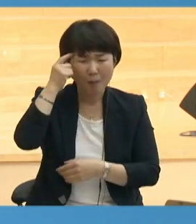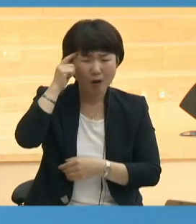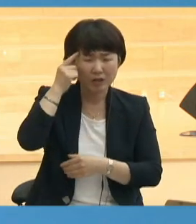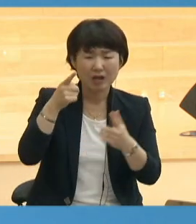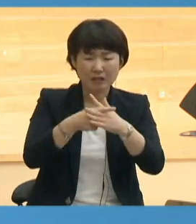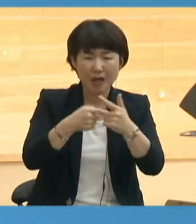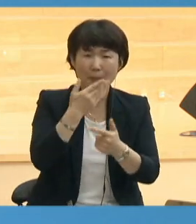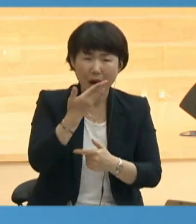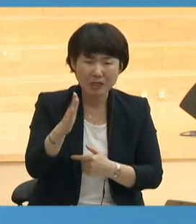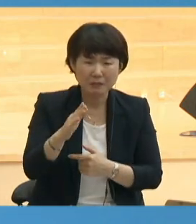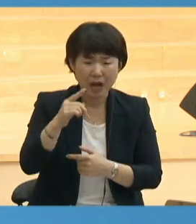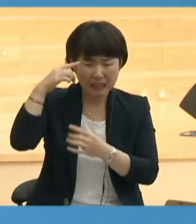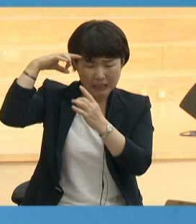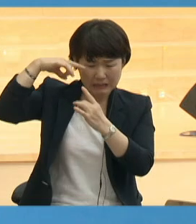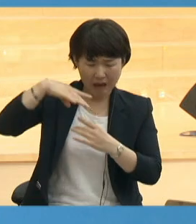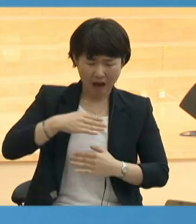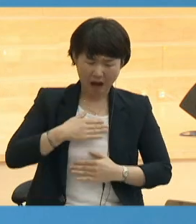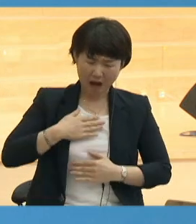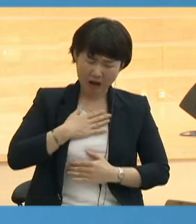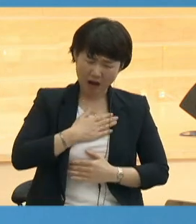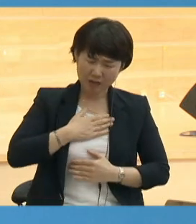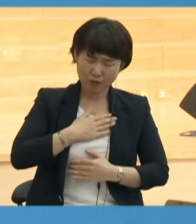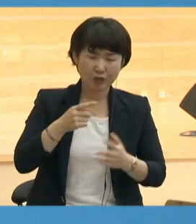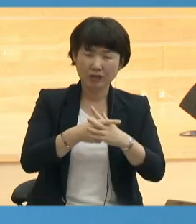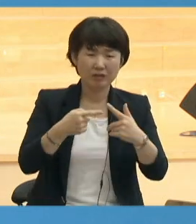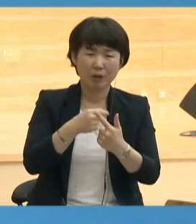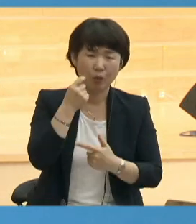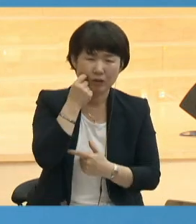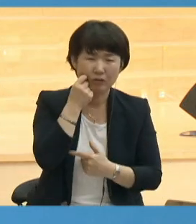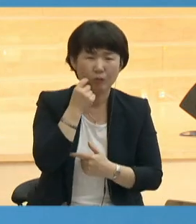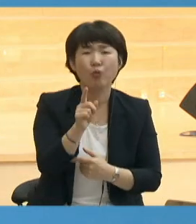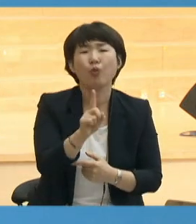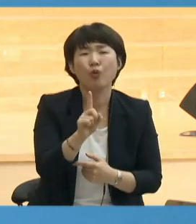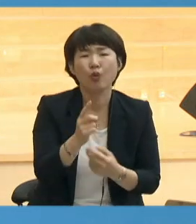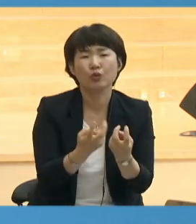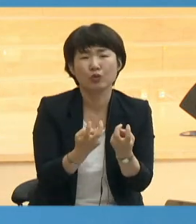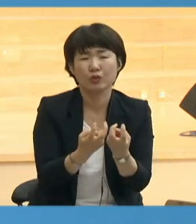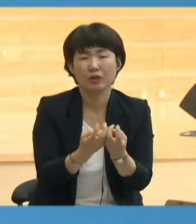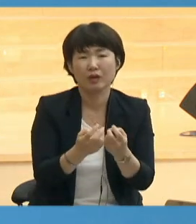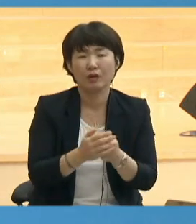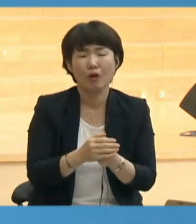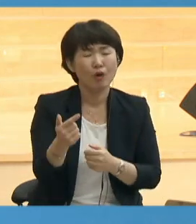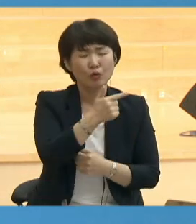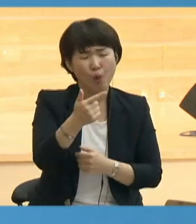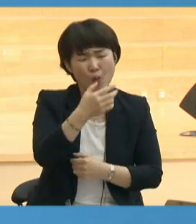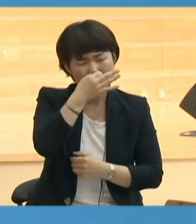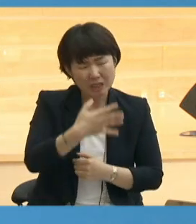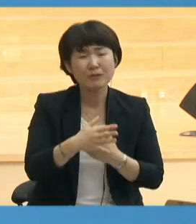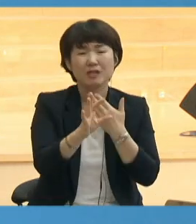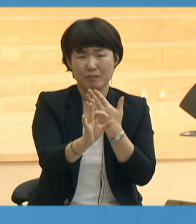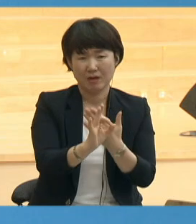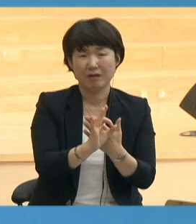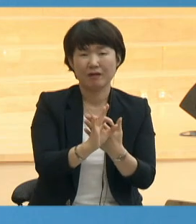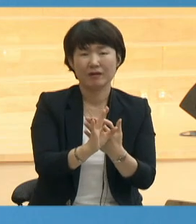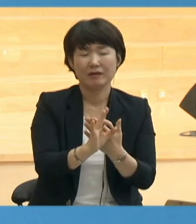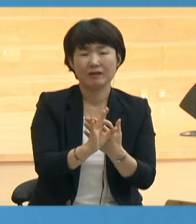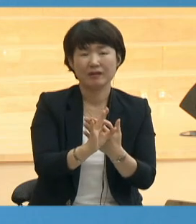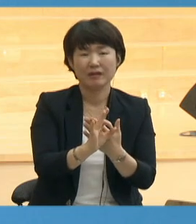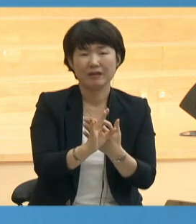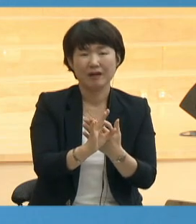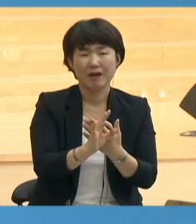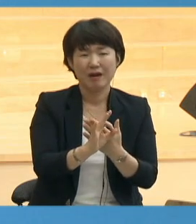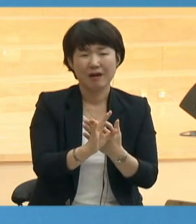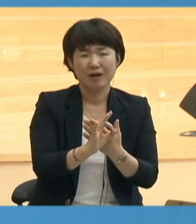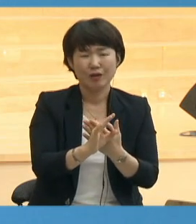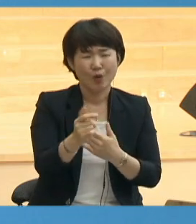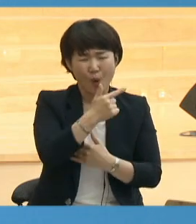이해되지만 가슴으로 잘 이해되지 않아요 뭐 어떡하란 말해요 너무 힘들면 그래도